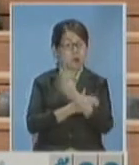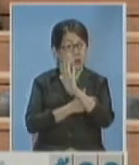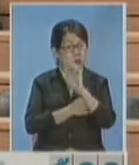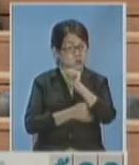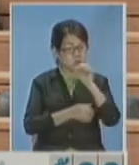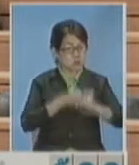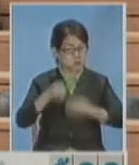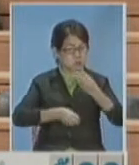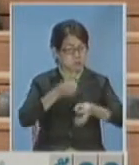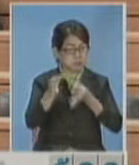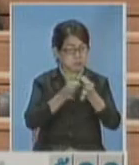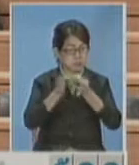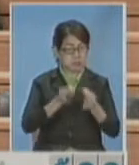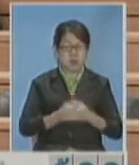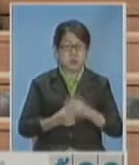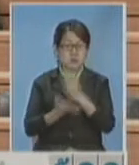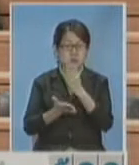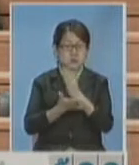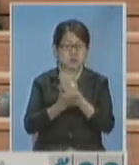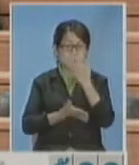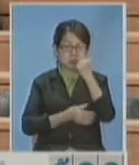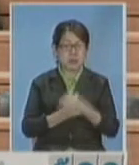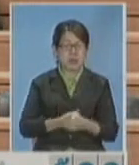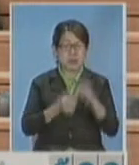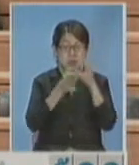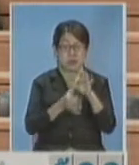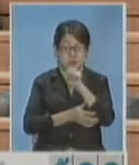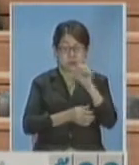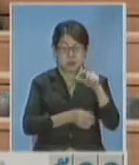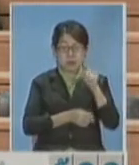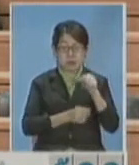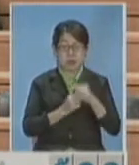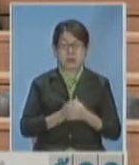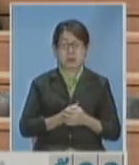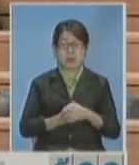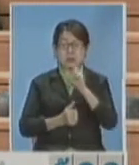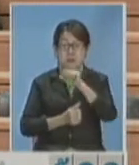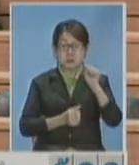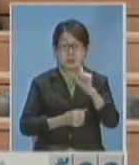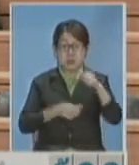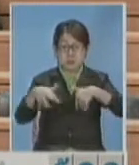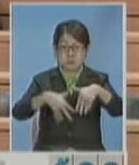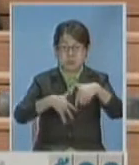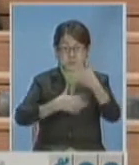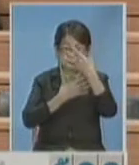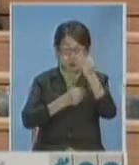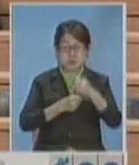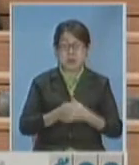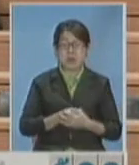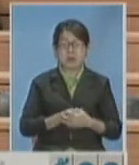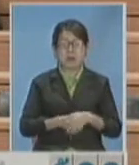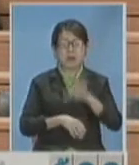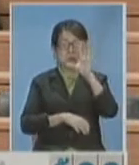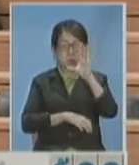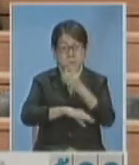ณวัชระโดยเฉพาะอย่างยิ่งในประเด็นเกี่ยวกับสภาผู้แทนราษฎรซึ่งเป็นประเด็นที่สาธารณชนให้ความสนใจ นาฬิกาเรือนละ